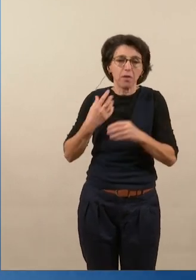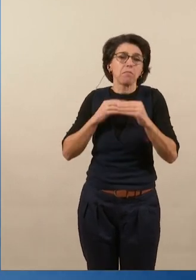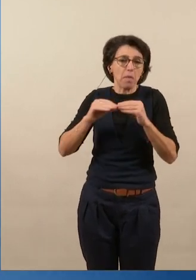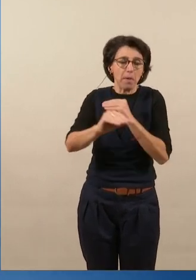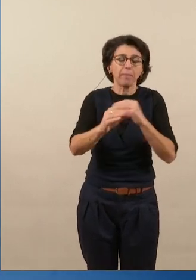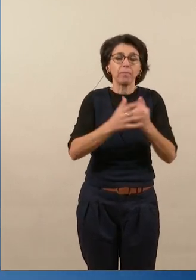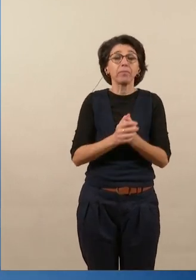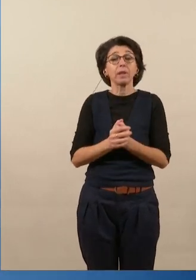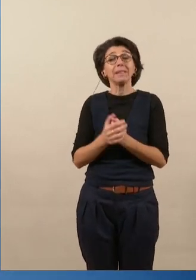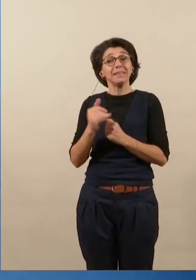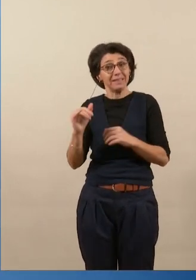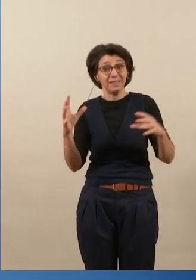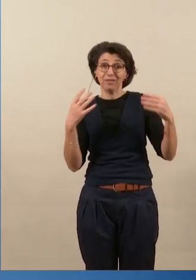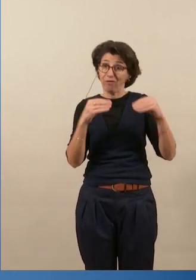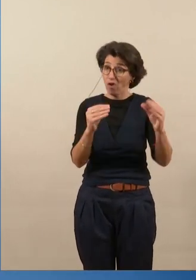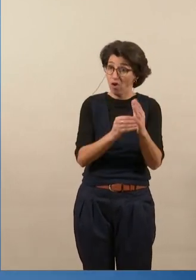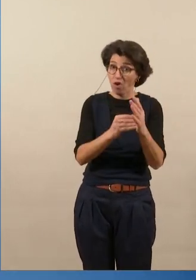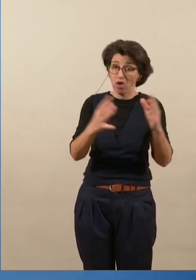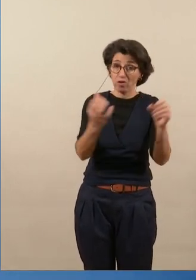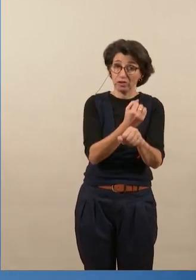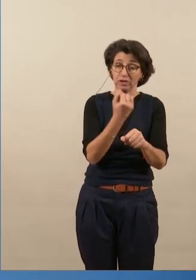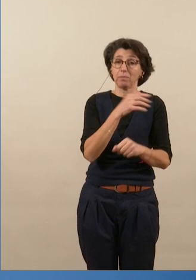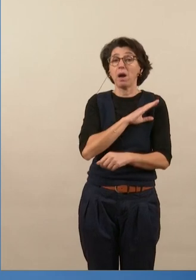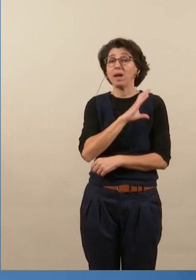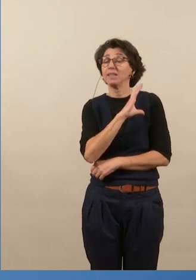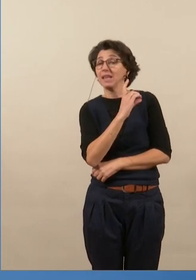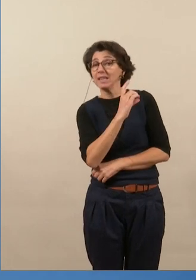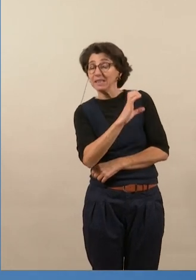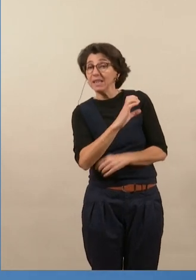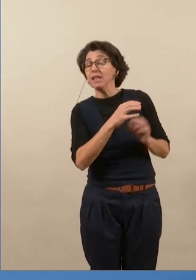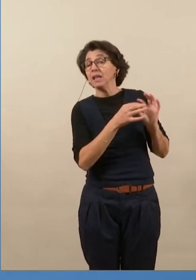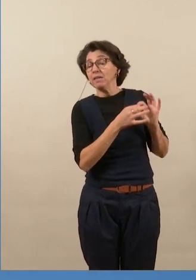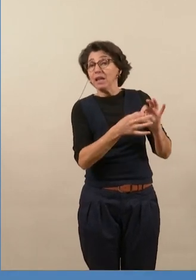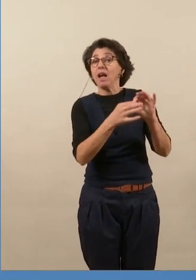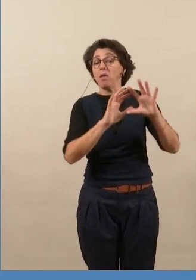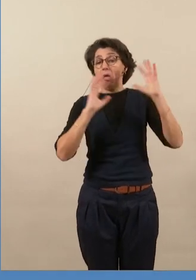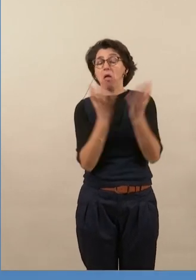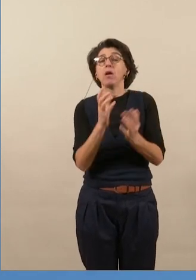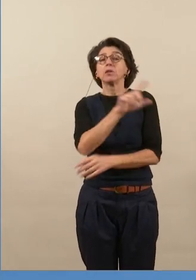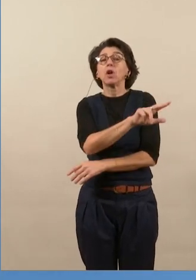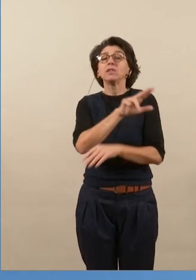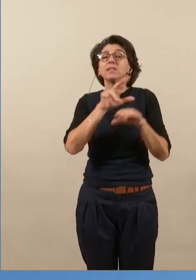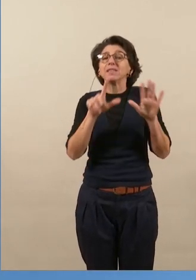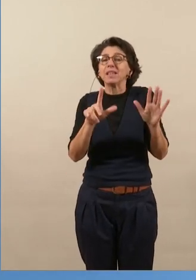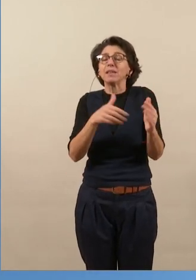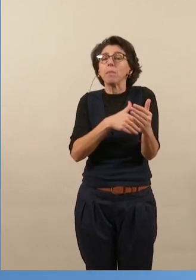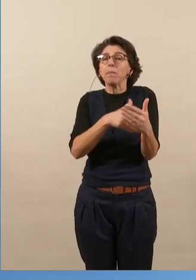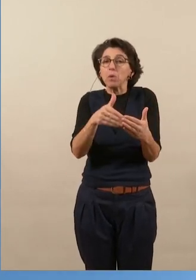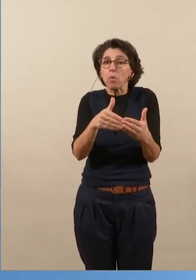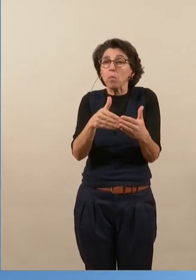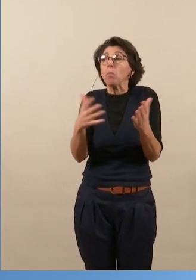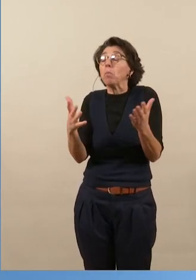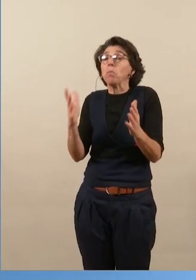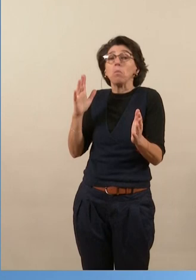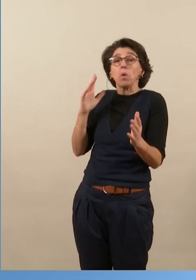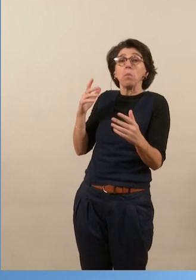CDC ce sera 37 millions d'euros pour la totalité le prix proposé à la métropole était-il trop élevé la